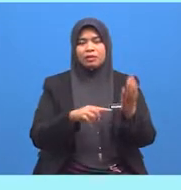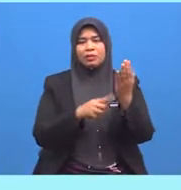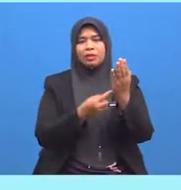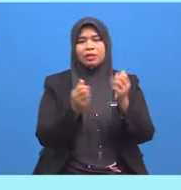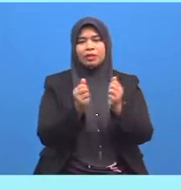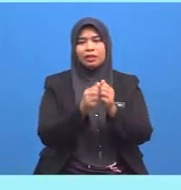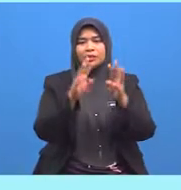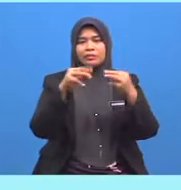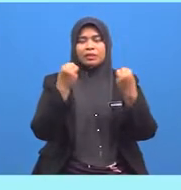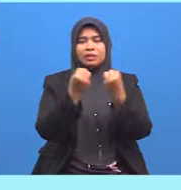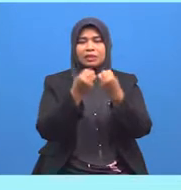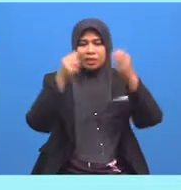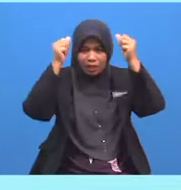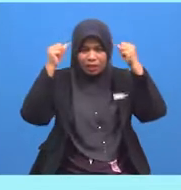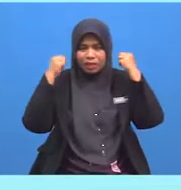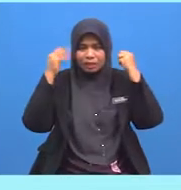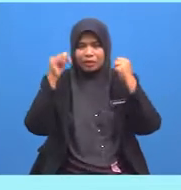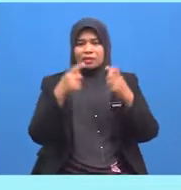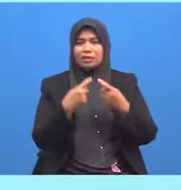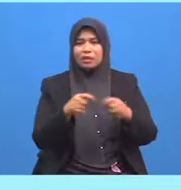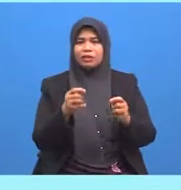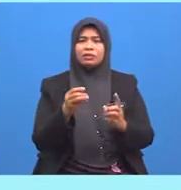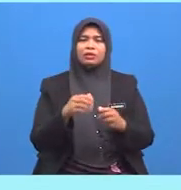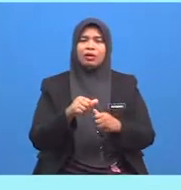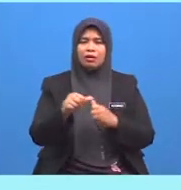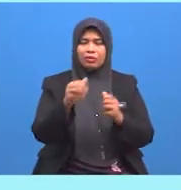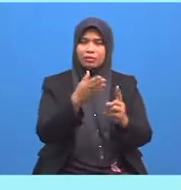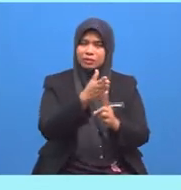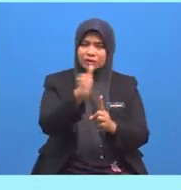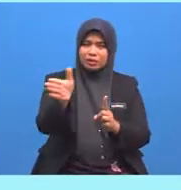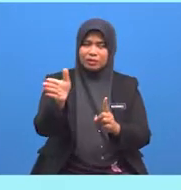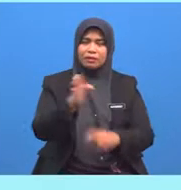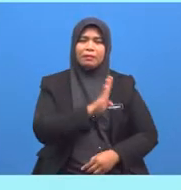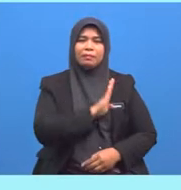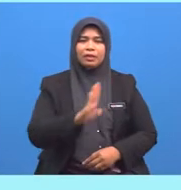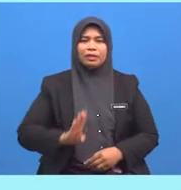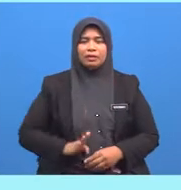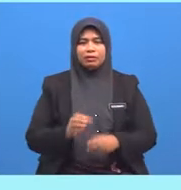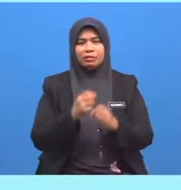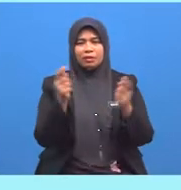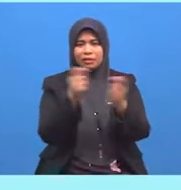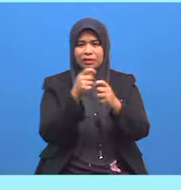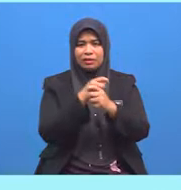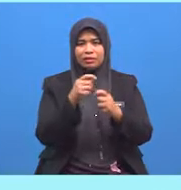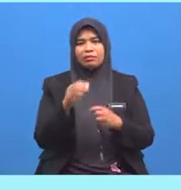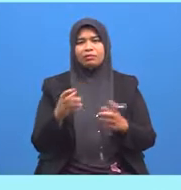dengan masyarakat Arab yang jauh tersesat baginya mendapat tentangan yang hebat dakwah yang disampaikan